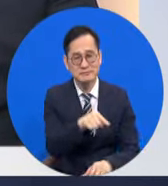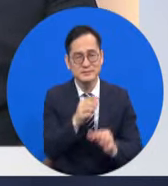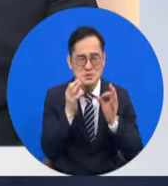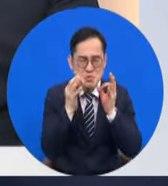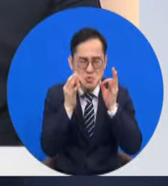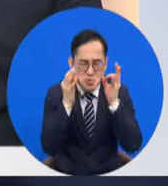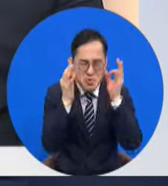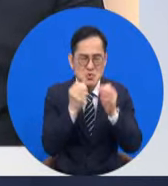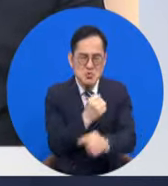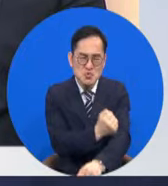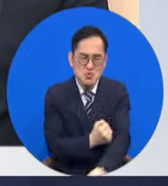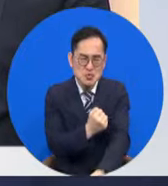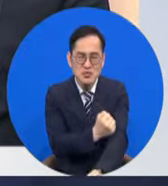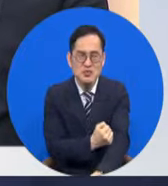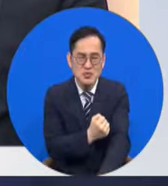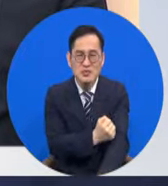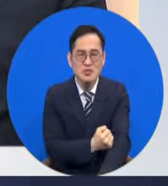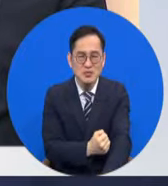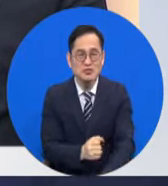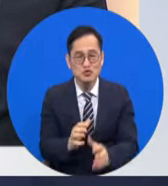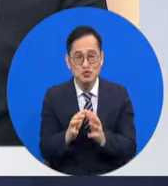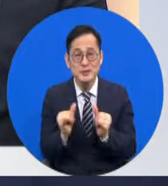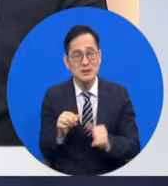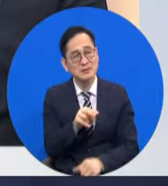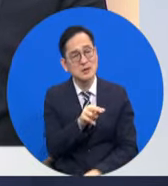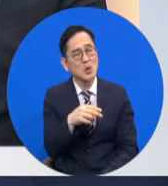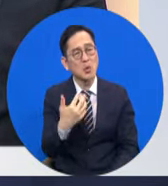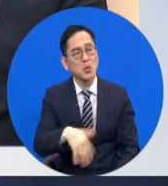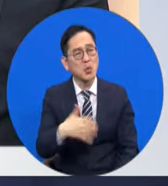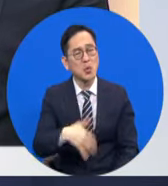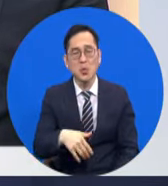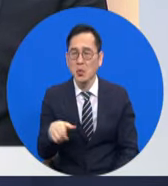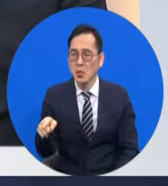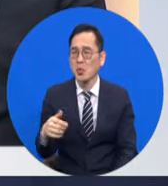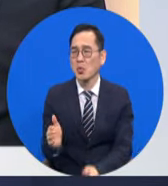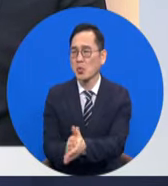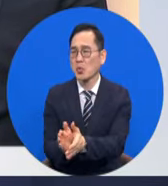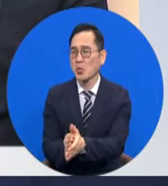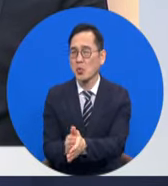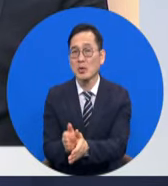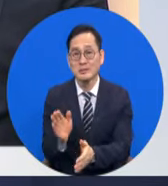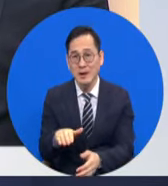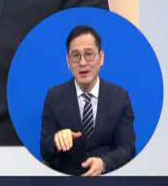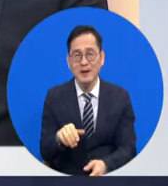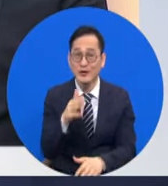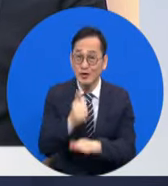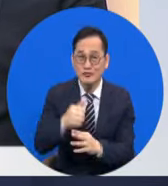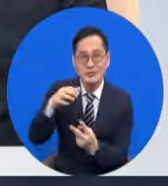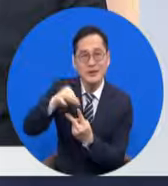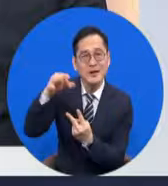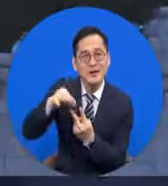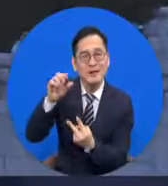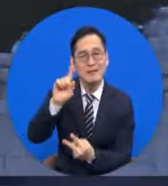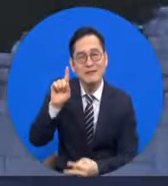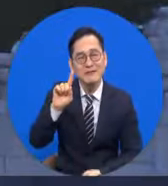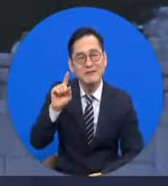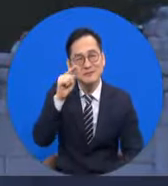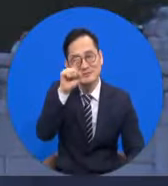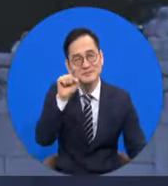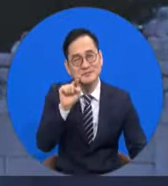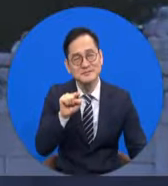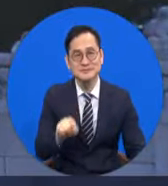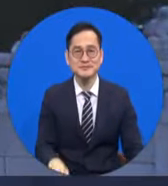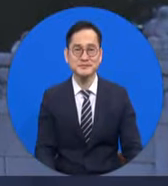부분들을 국민들께서 좀 보시고 선택을 해주실지 결과를 좀 지켜봐야 될 것 같습니다. 예. 어제 이재명